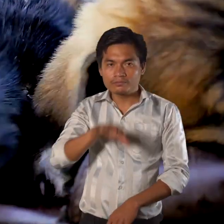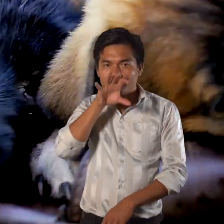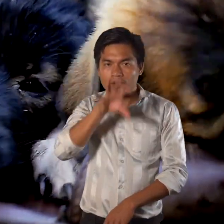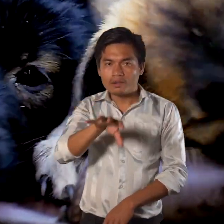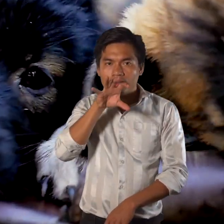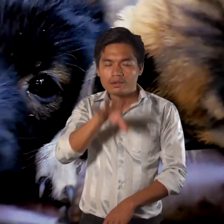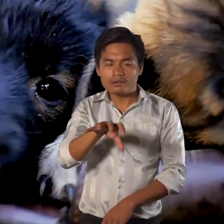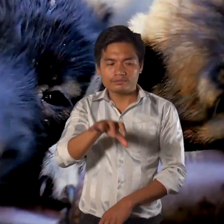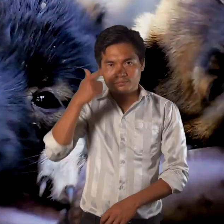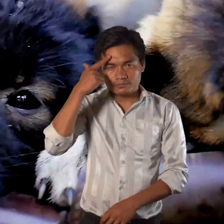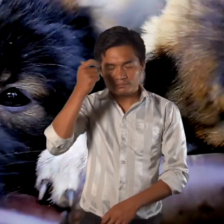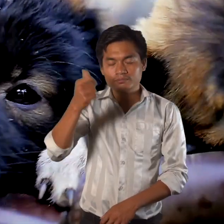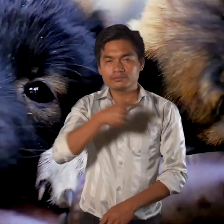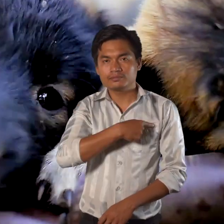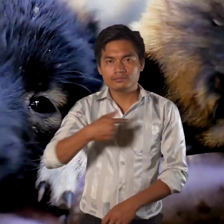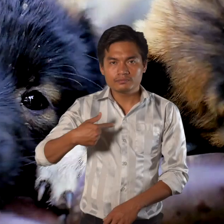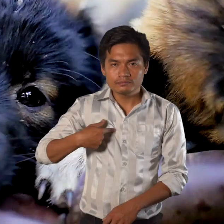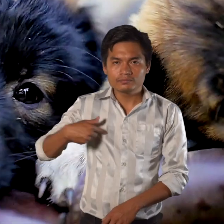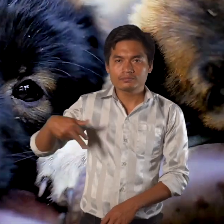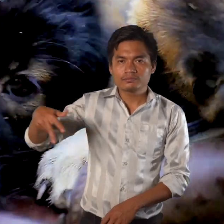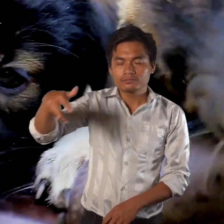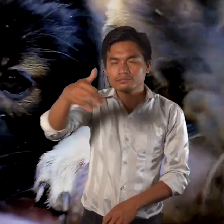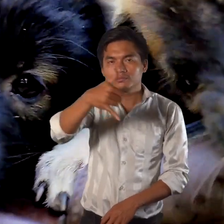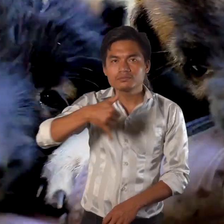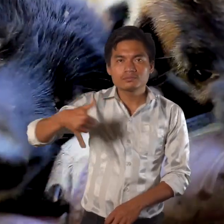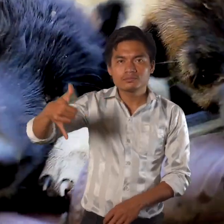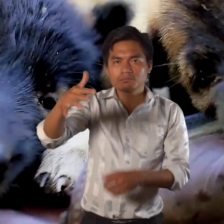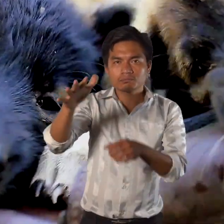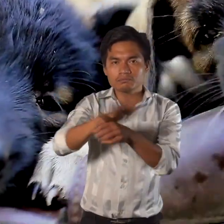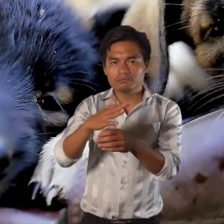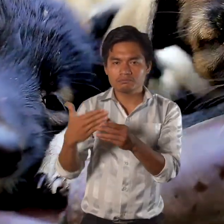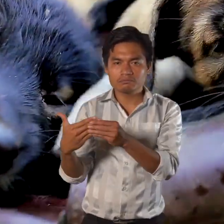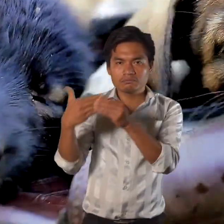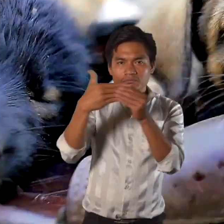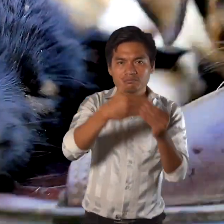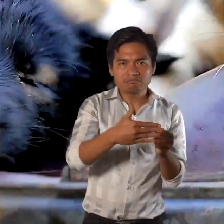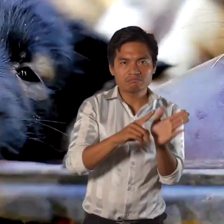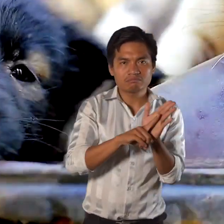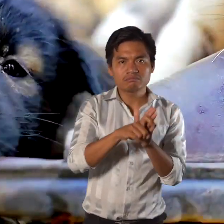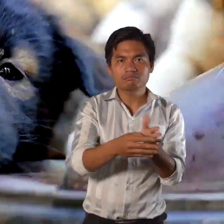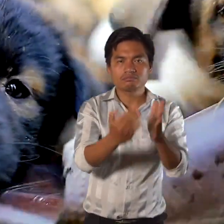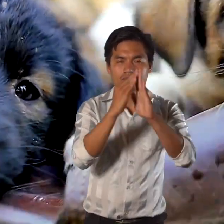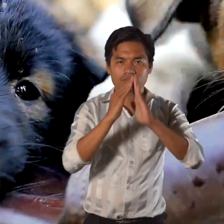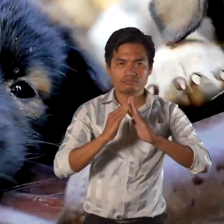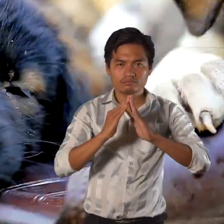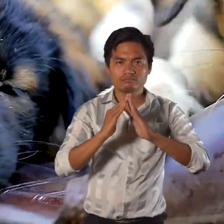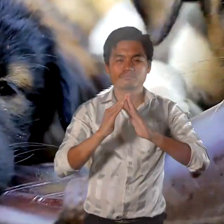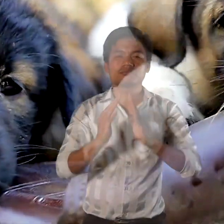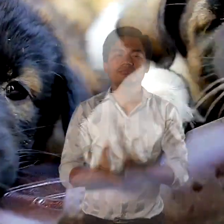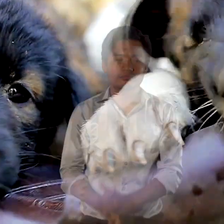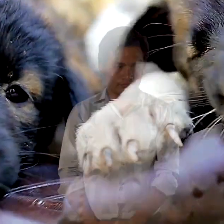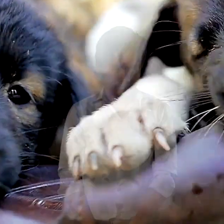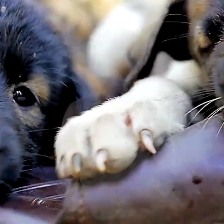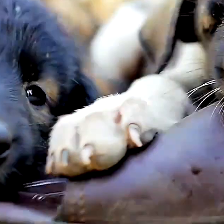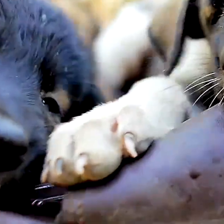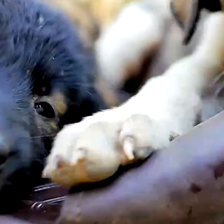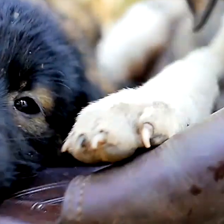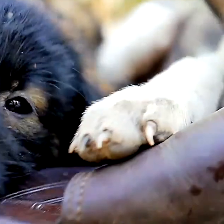ទៅគ្រប់ទីកន្លែងយើងអាចនាំរោគនោះតាមរយៈស្បែកជើងយើងចូលក្នុងផ្ទះវិញអញ្ចឹងប្រយ័ត្នកុំឲ្យកូនឆ្កែខំស្បែកជើងលេង